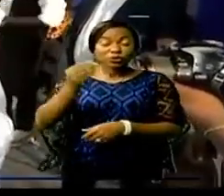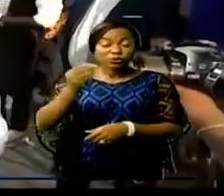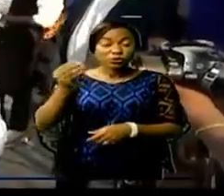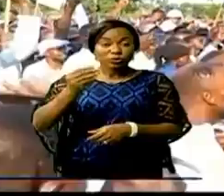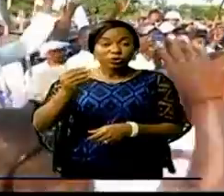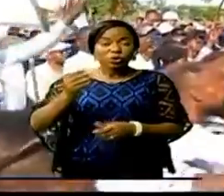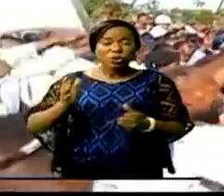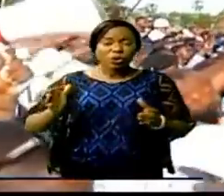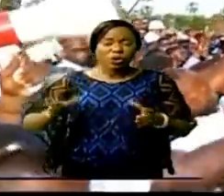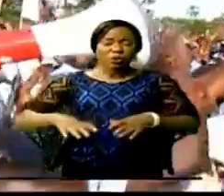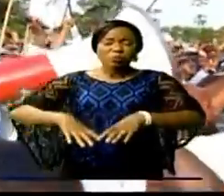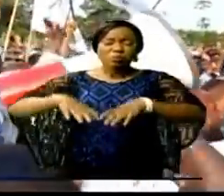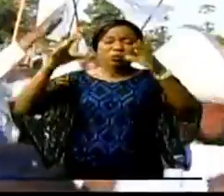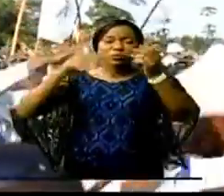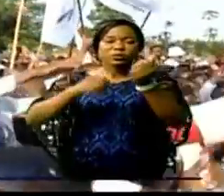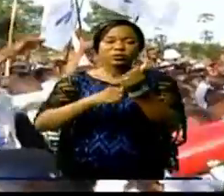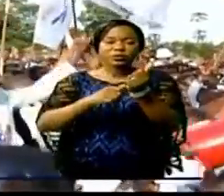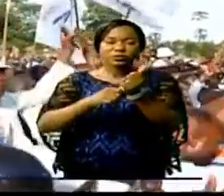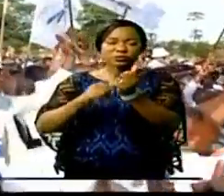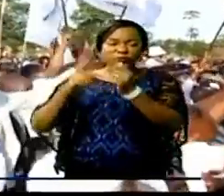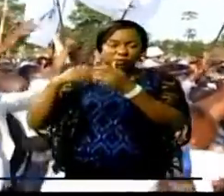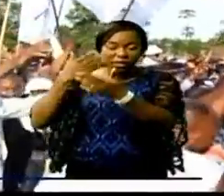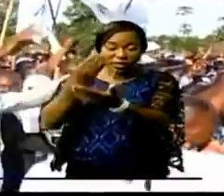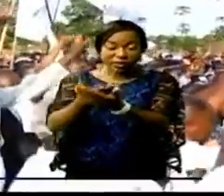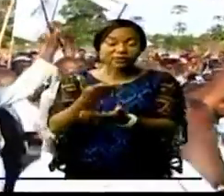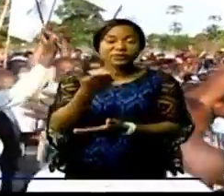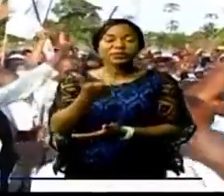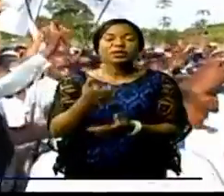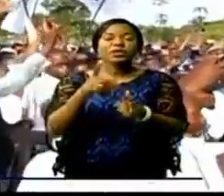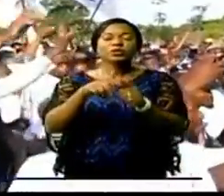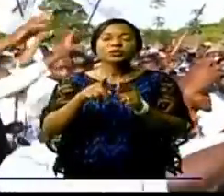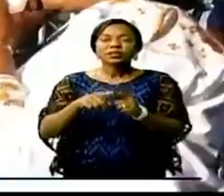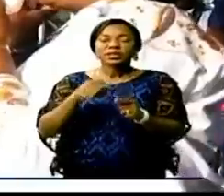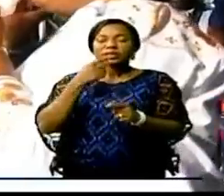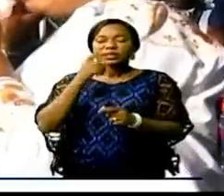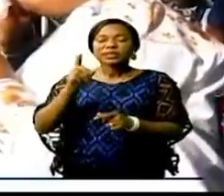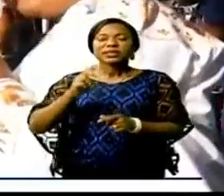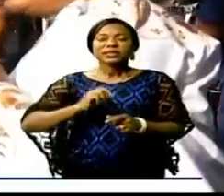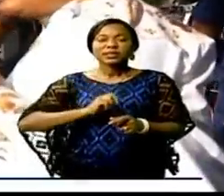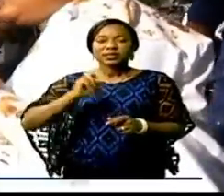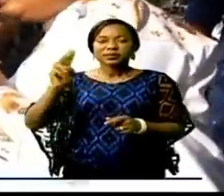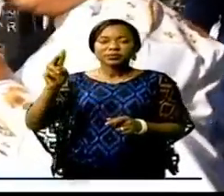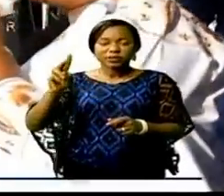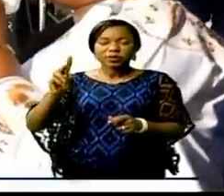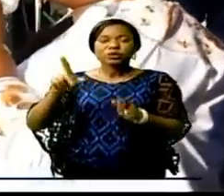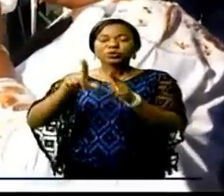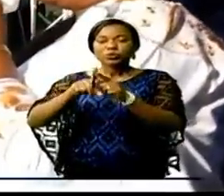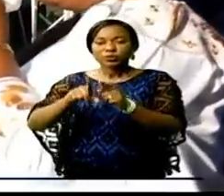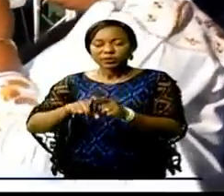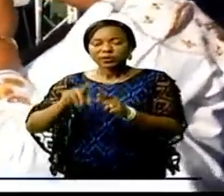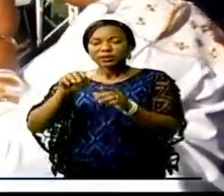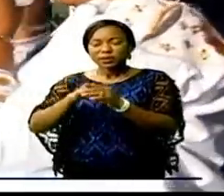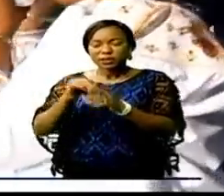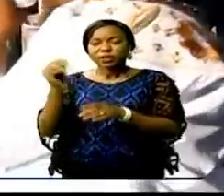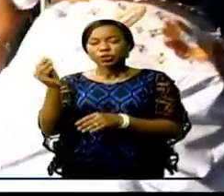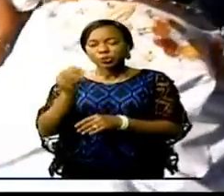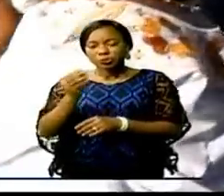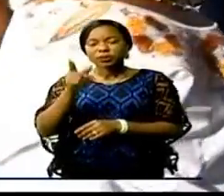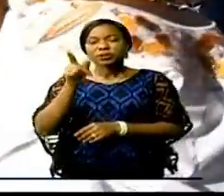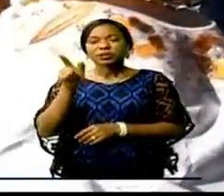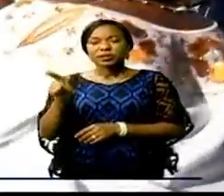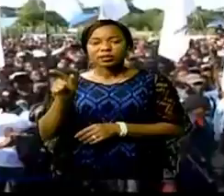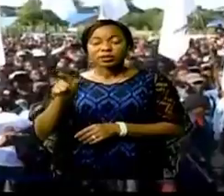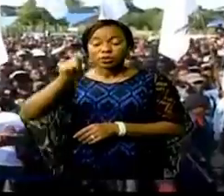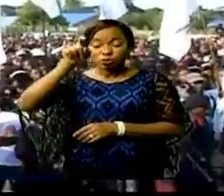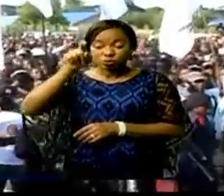une mobilisation de ses combattants. Nana Manonina Kiumba s'est rassurée que l'UDPS a ses lettres de noblesse dans cette partie de la province de Kwilu. Il